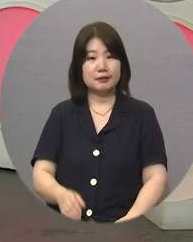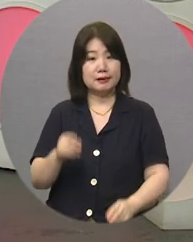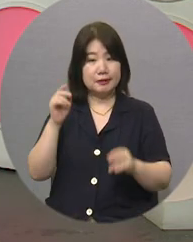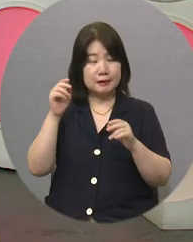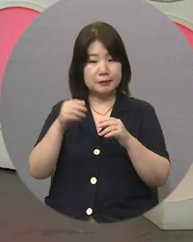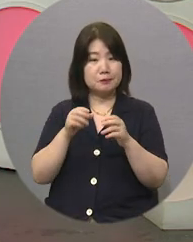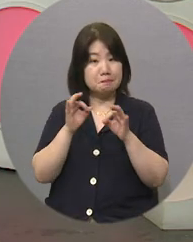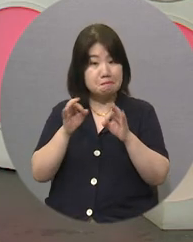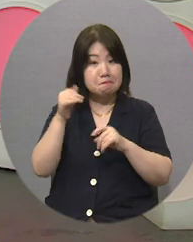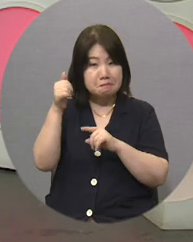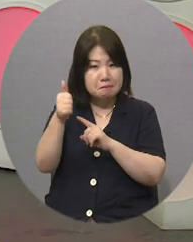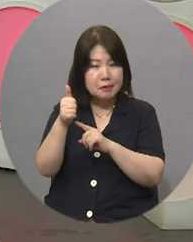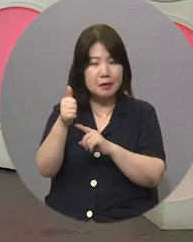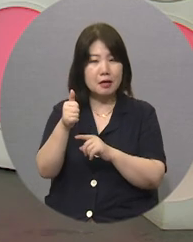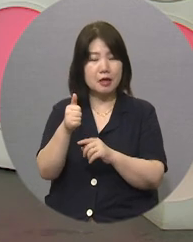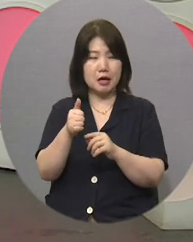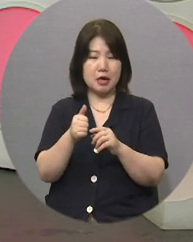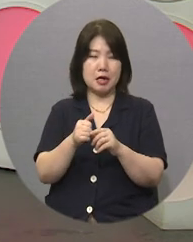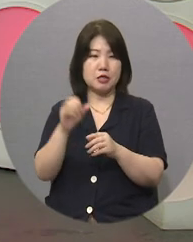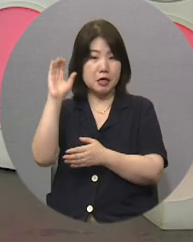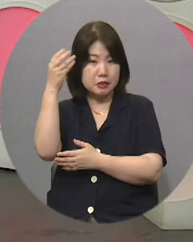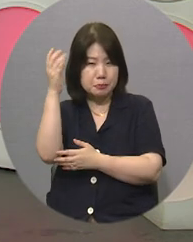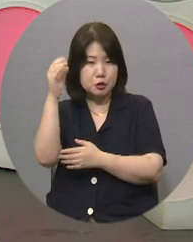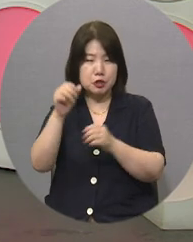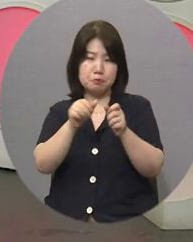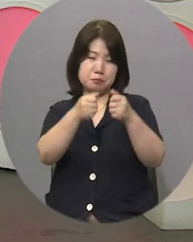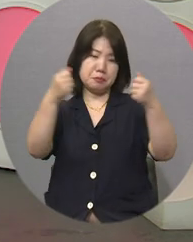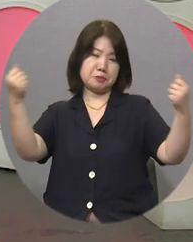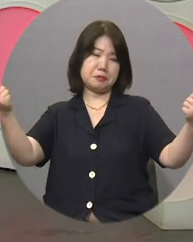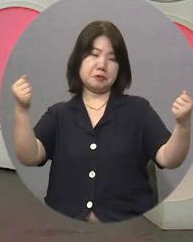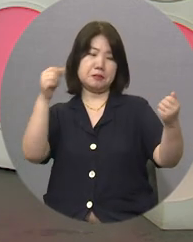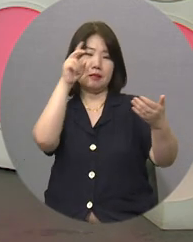사장님은 돋보기를 쓰고 신문을 읽고 있었습니다.